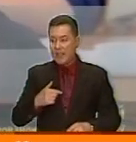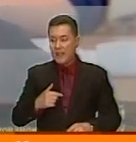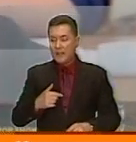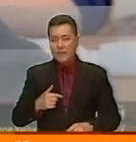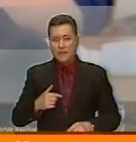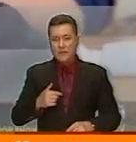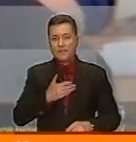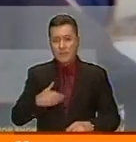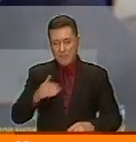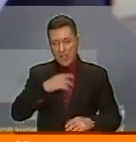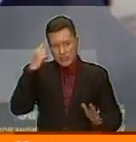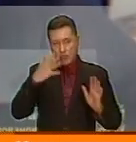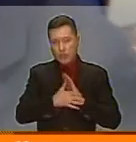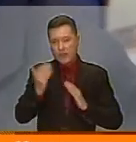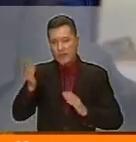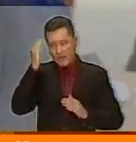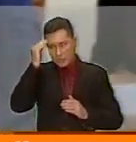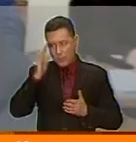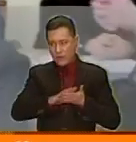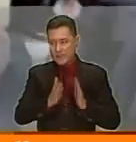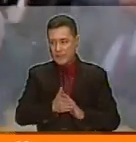зрозуміли вашу позицію.